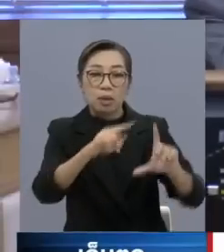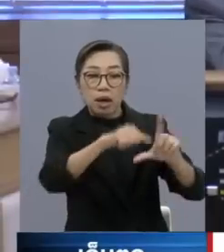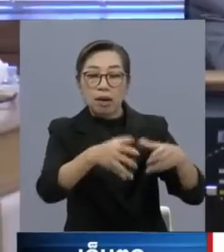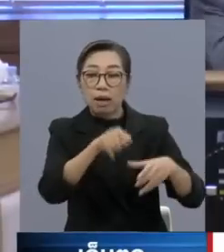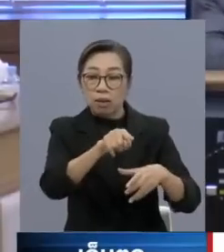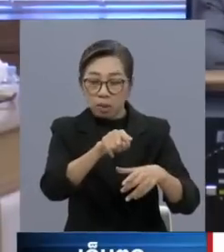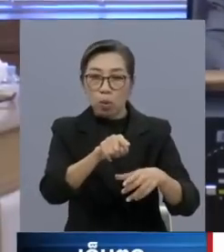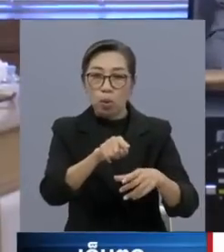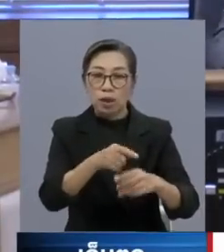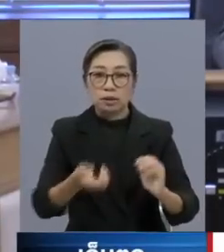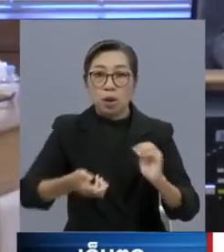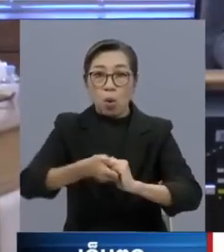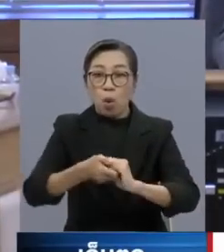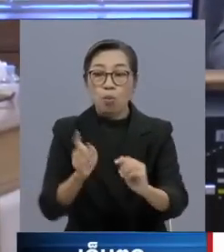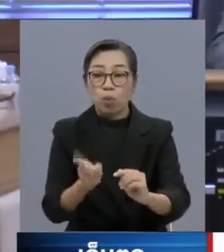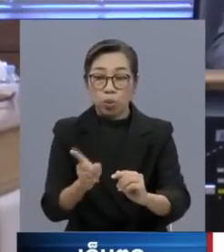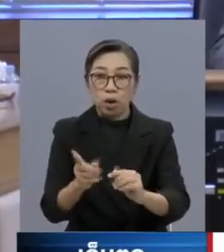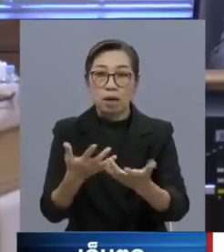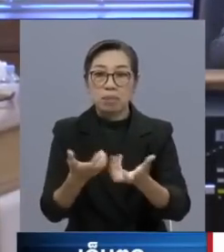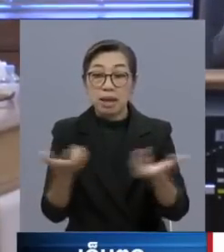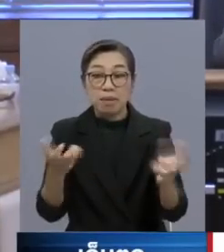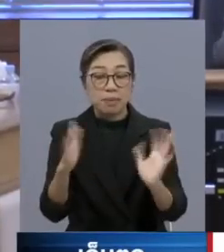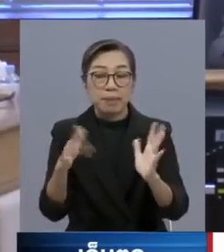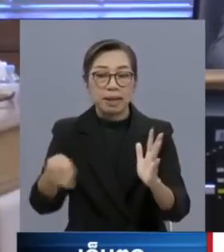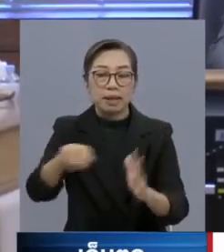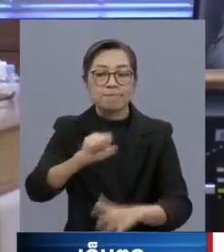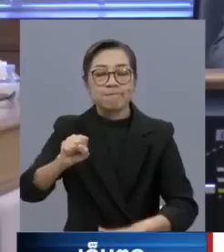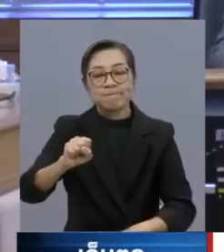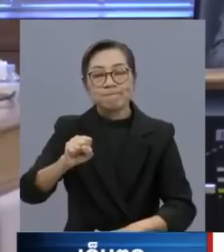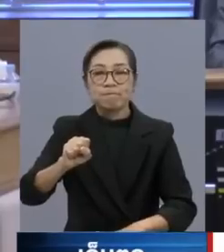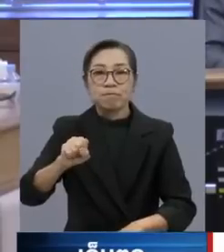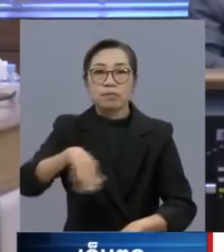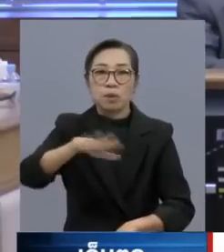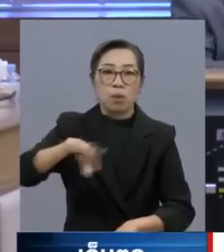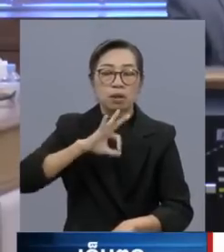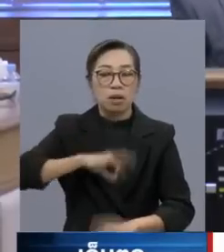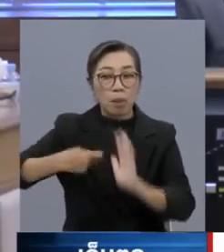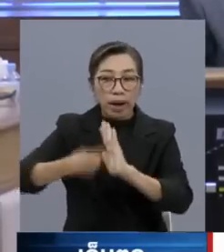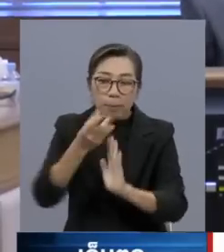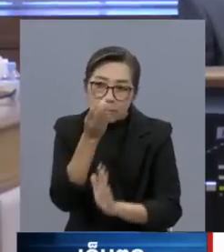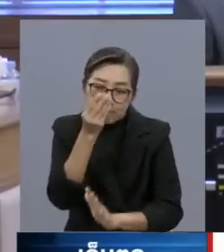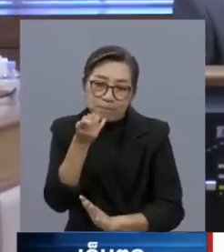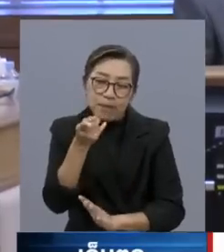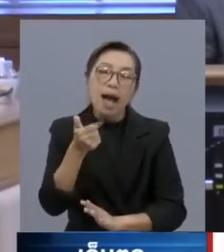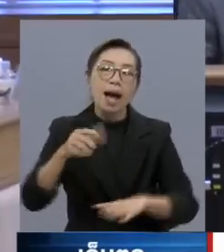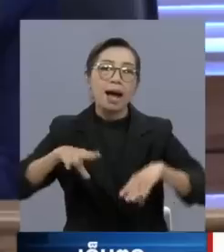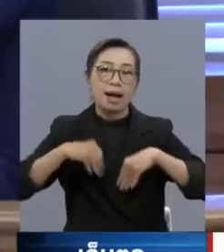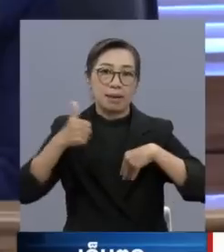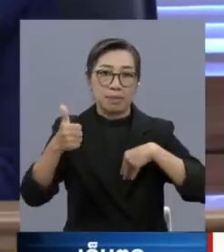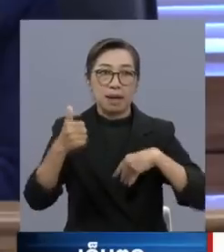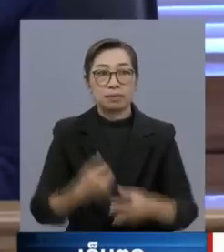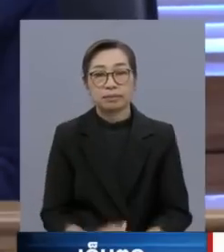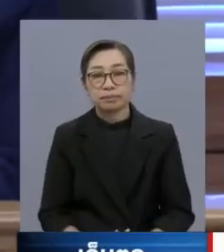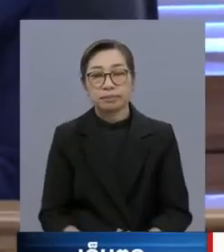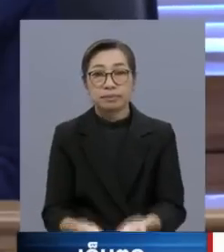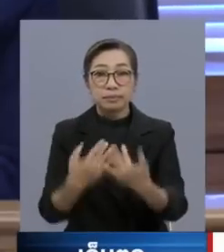จะยังคงยืนเคียงข้างพรรคเพื่อไทยไม่แยกตัวไปไหนก็ทำให้สส.ที่ได้รับฟังการชี้แจงเนี่ยยอมรับได้นะคะน